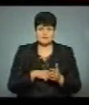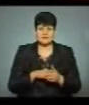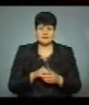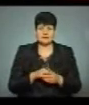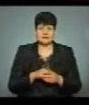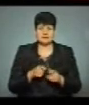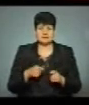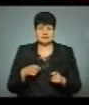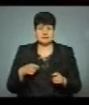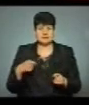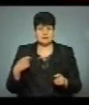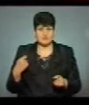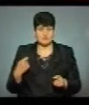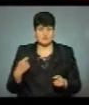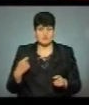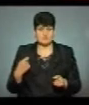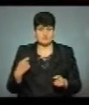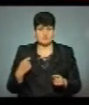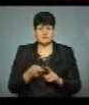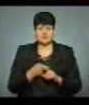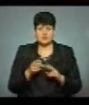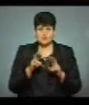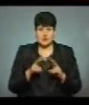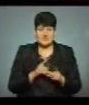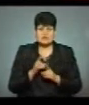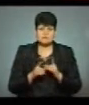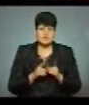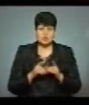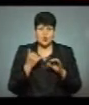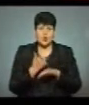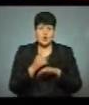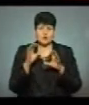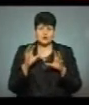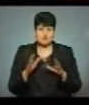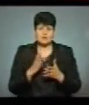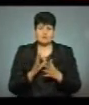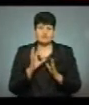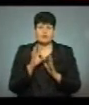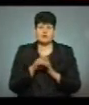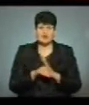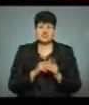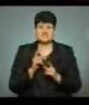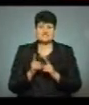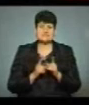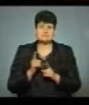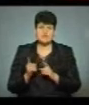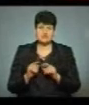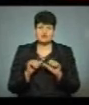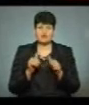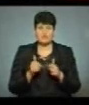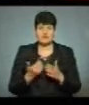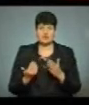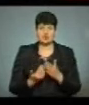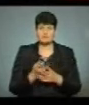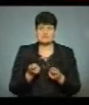стримується через розгляд змін до Конституції, коли мають бути запроваджені відповідні зміни щодо формування